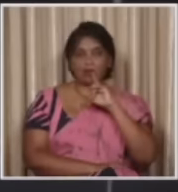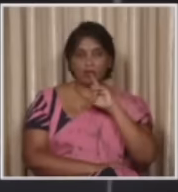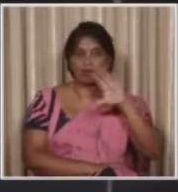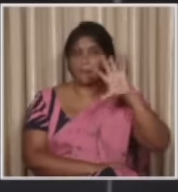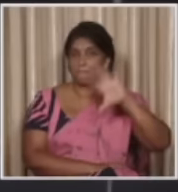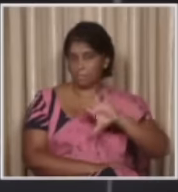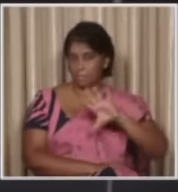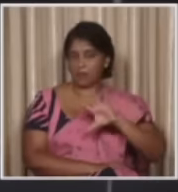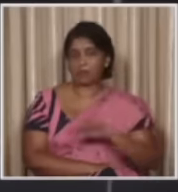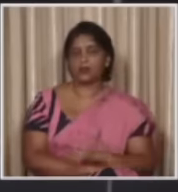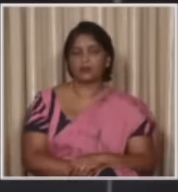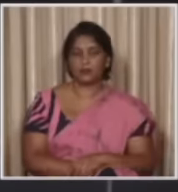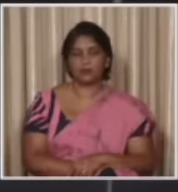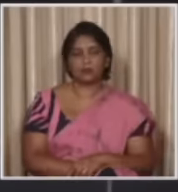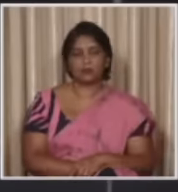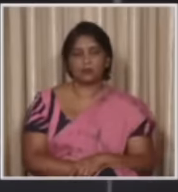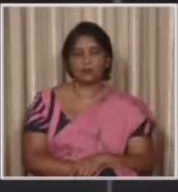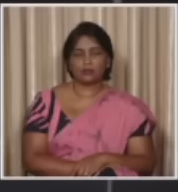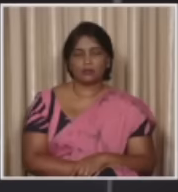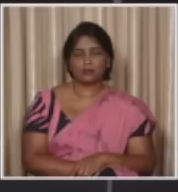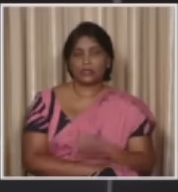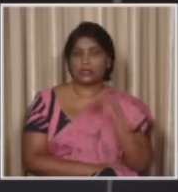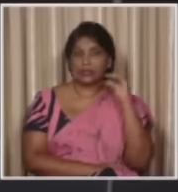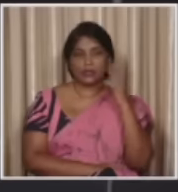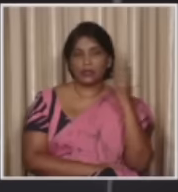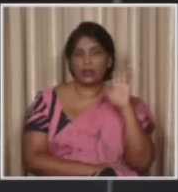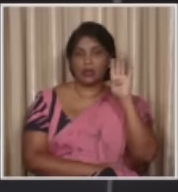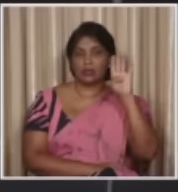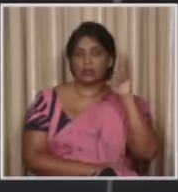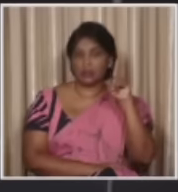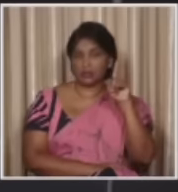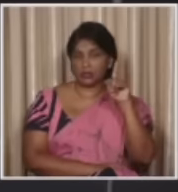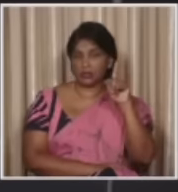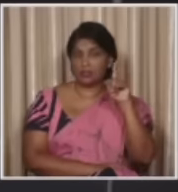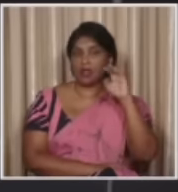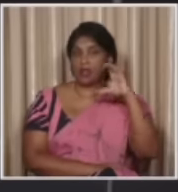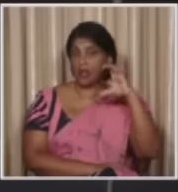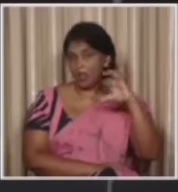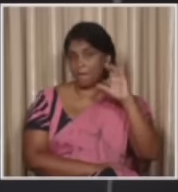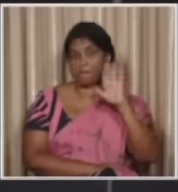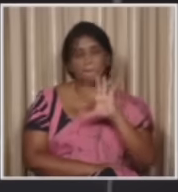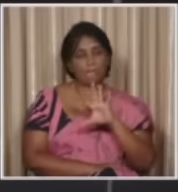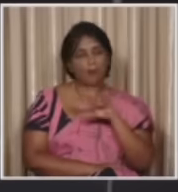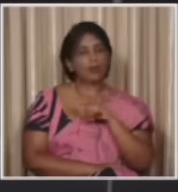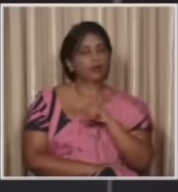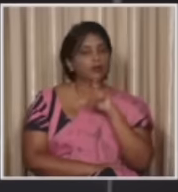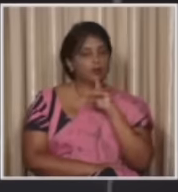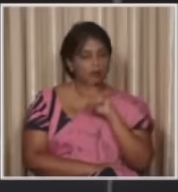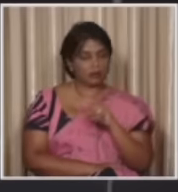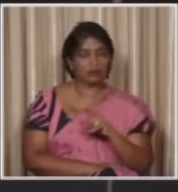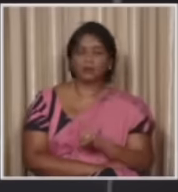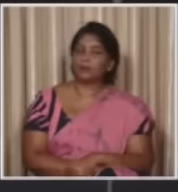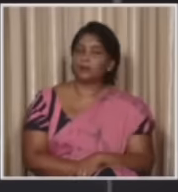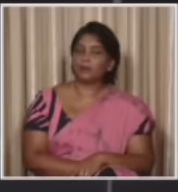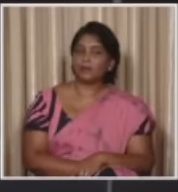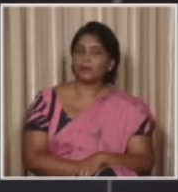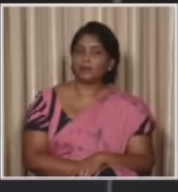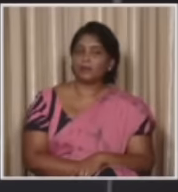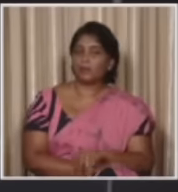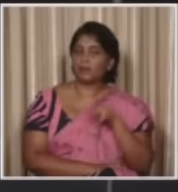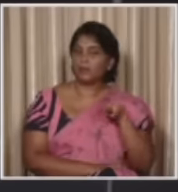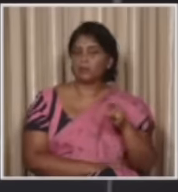vaganti. Api eka balamu iyannak ne. 41 aapaha. මේ ව්‍යවස්ථාවේ පළවෙනි අනුව්‍යවස්ථාවේ යටතේ පත්කම්